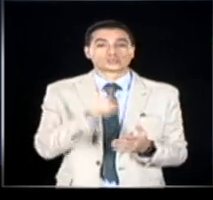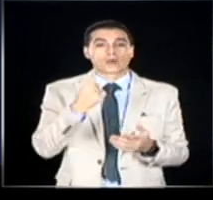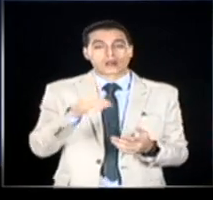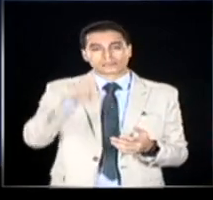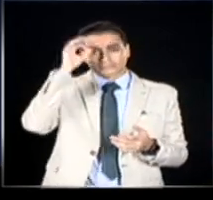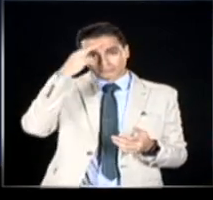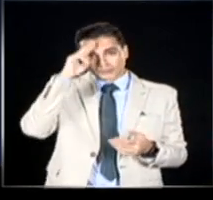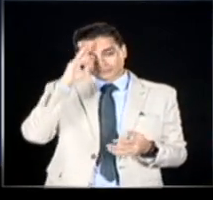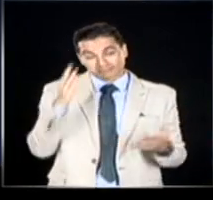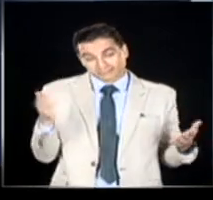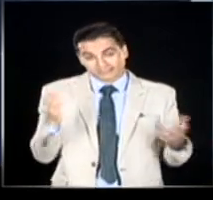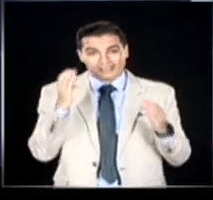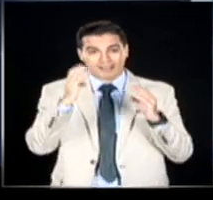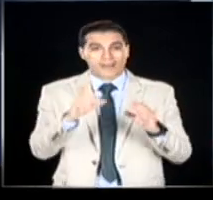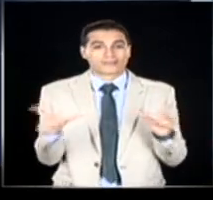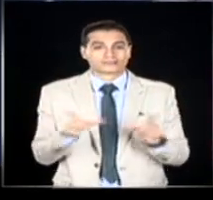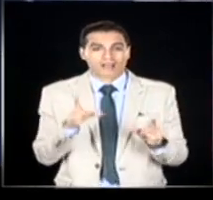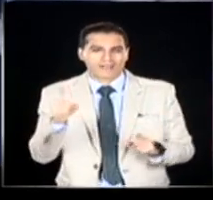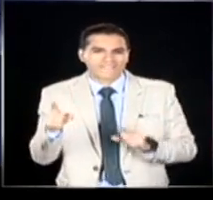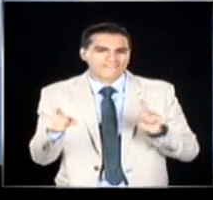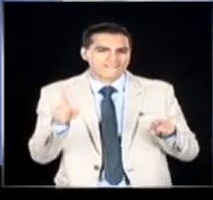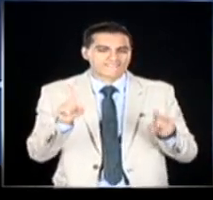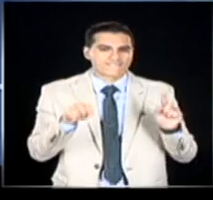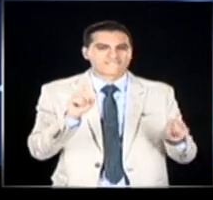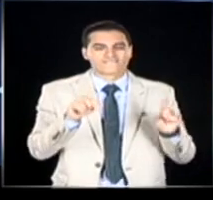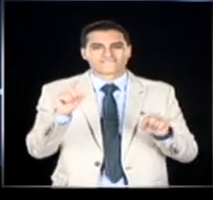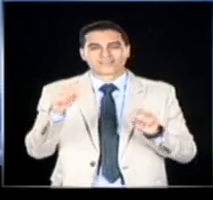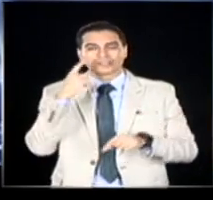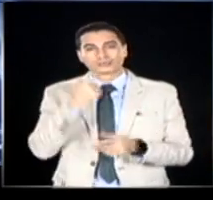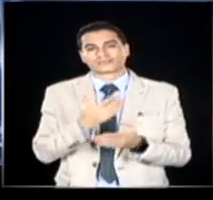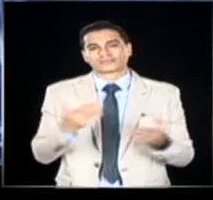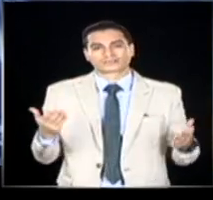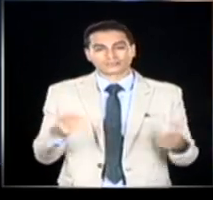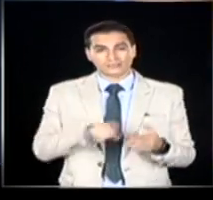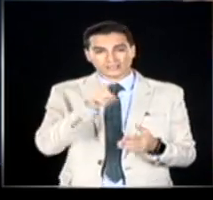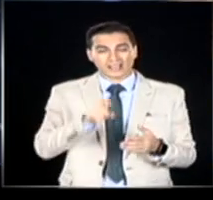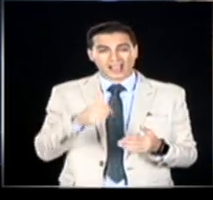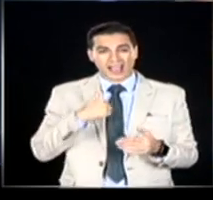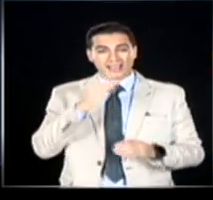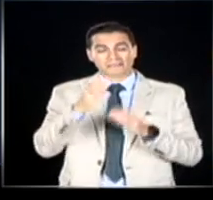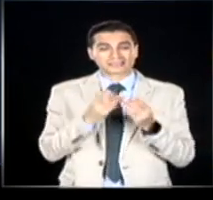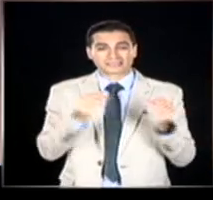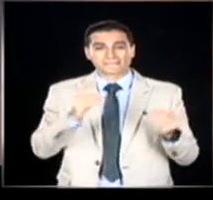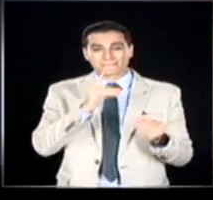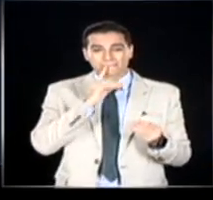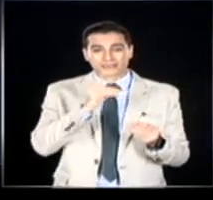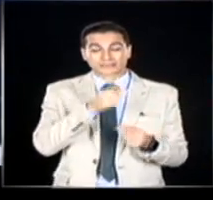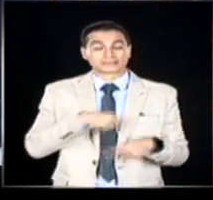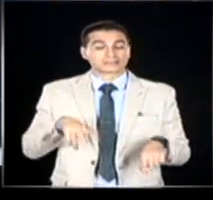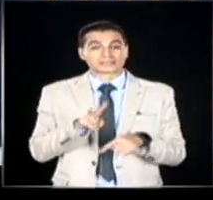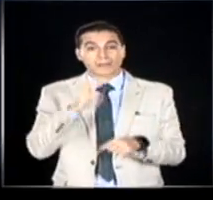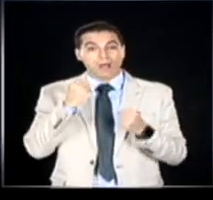سؤال. إجابة صحيحة. لا للاسف كان عندي اجابات كتير، بس سبعه ما شاء الله عليهم اقويه جدا.